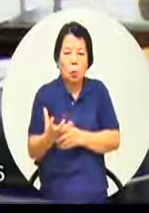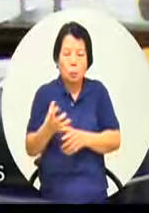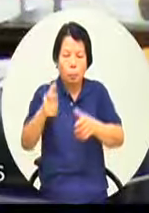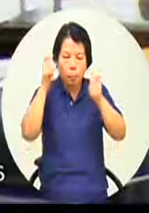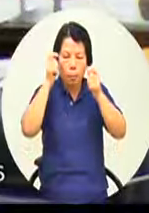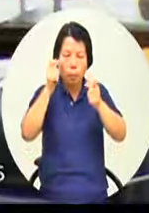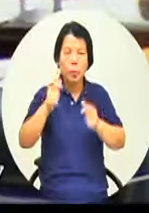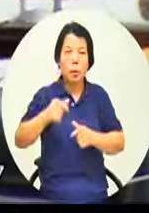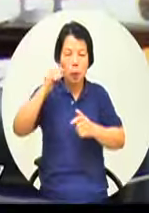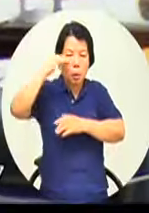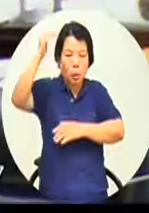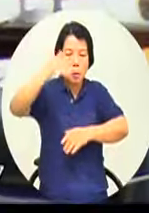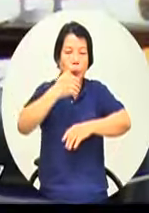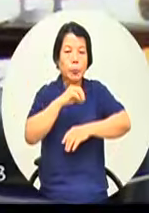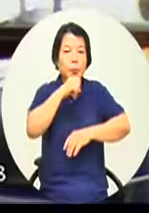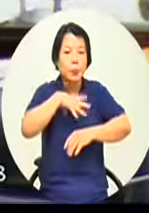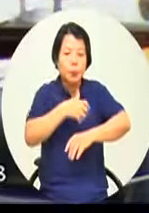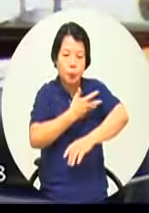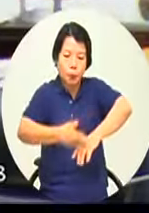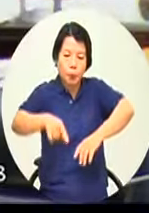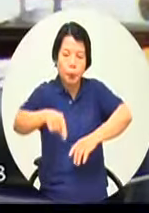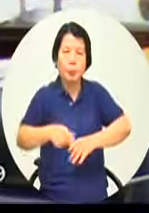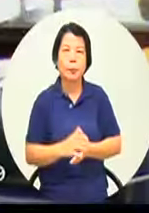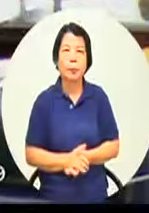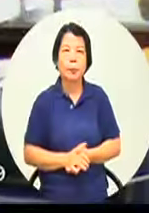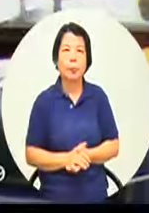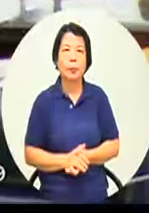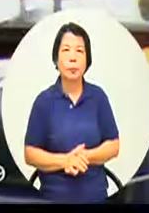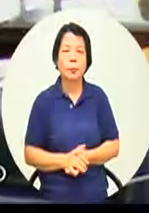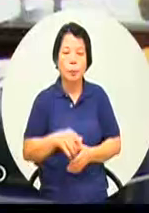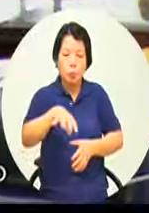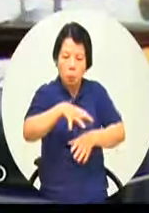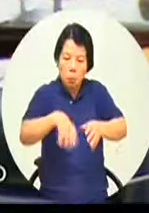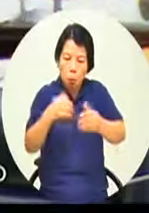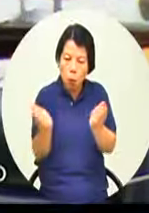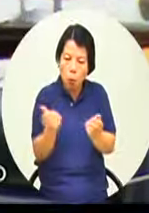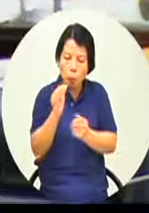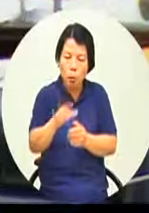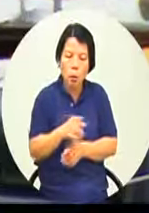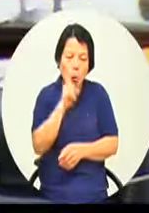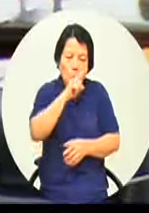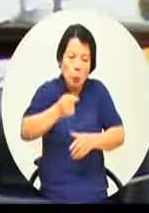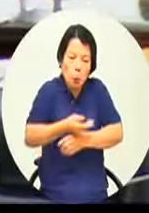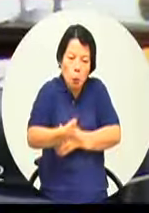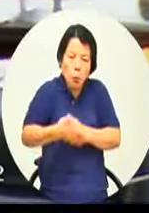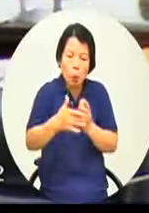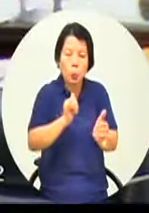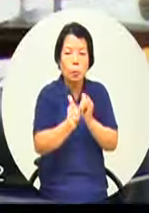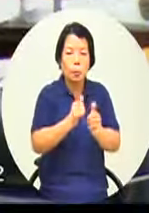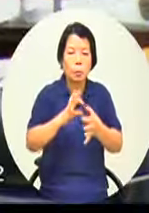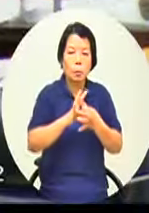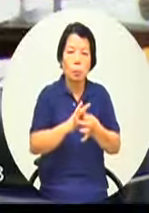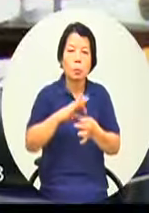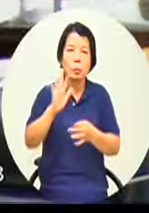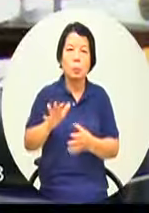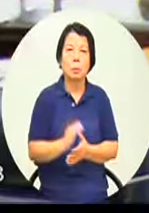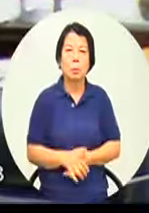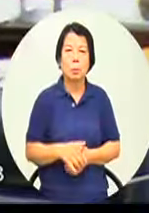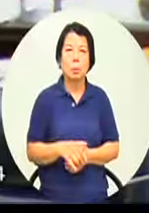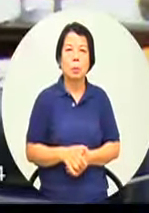溪。那这里面呢，会有很多的问题哦，污染的问题跟民生有关系哦。这个亚金